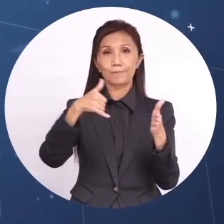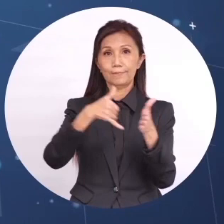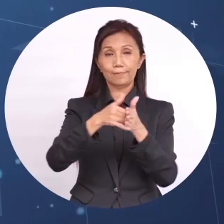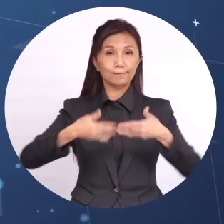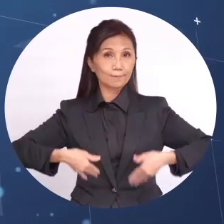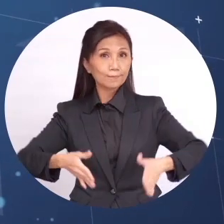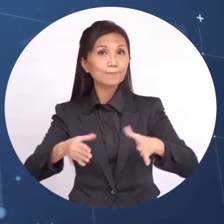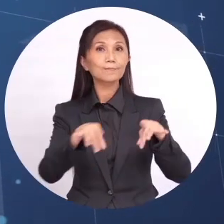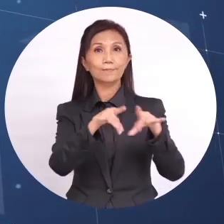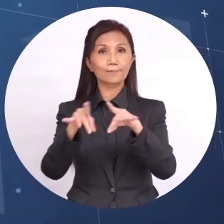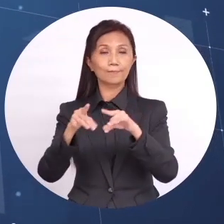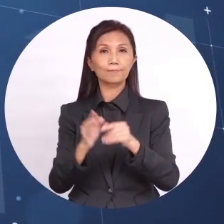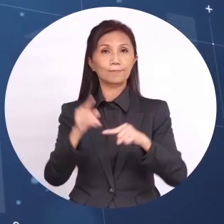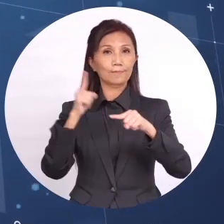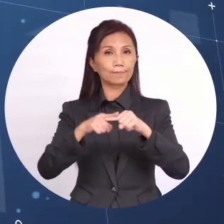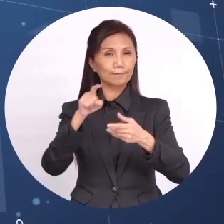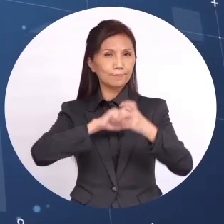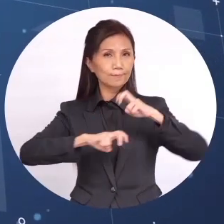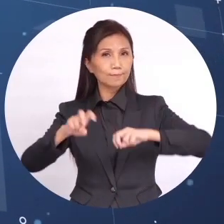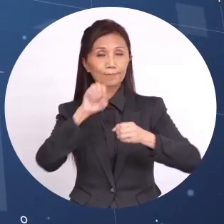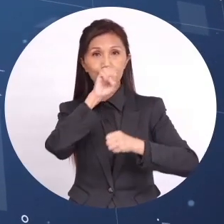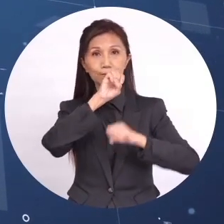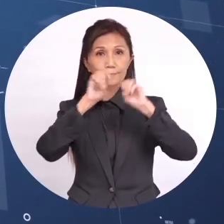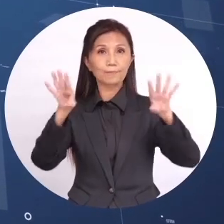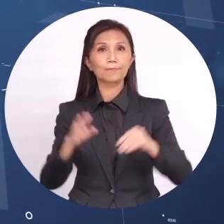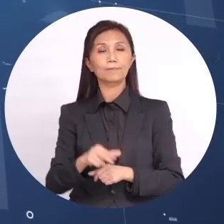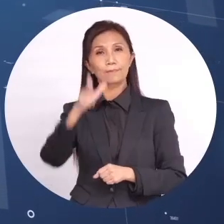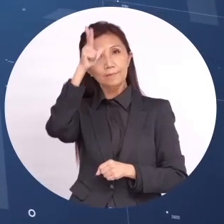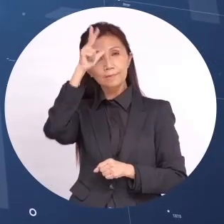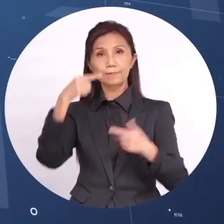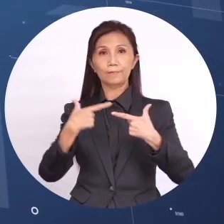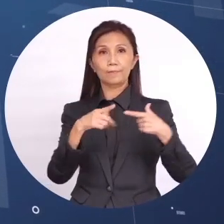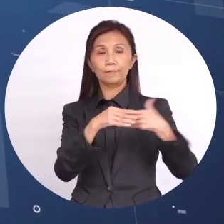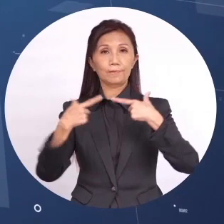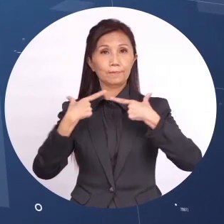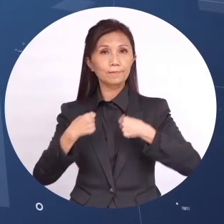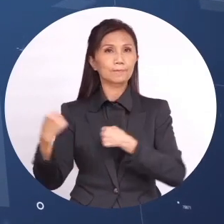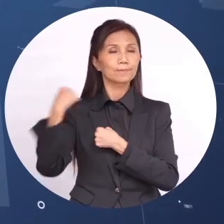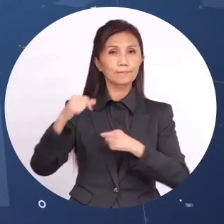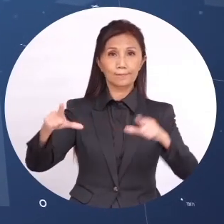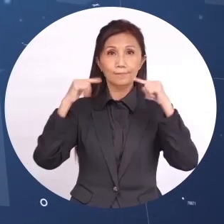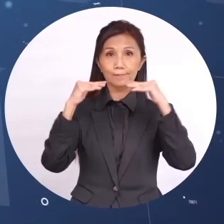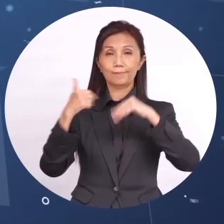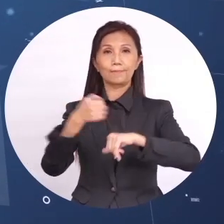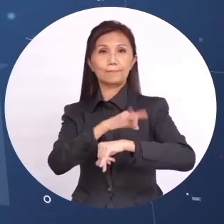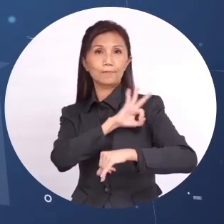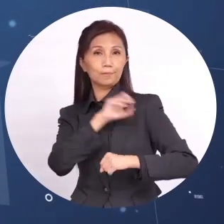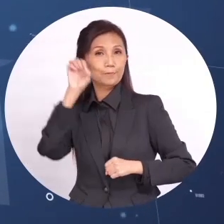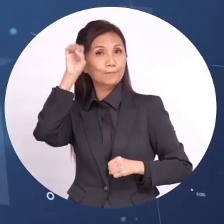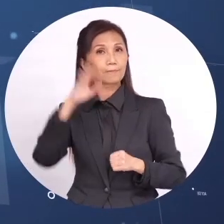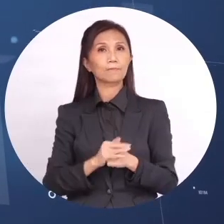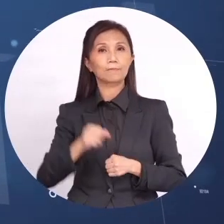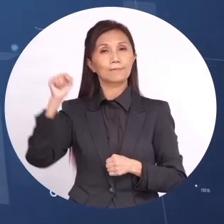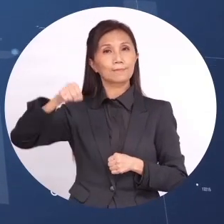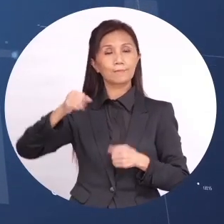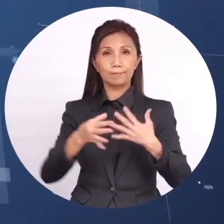通道及设施的正式调查报告。政府和领展积极回应平机会的建议，承